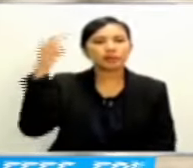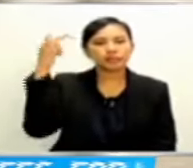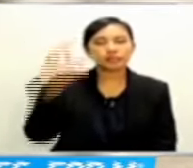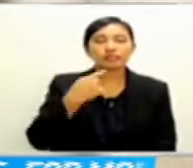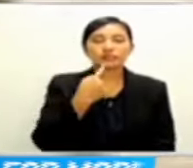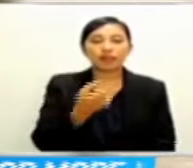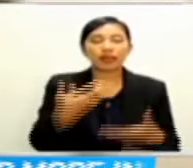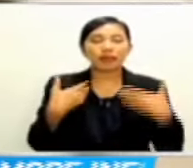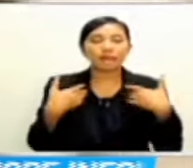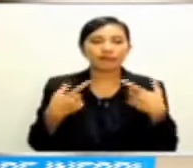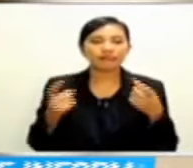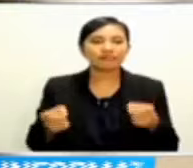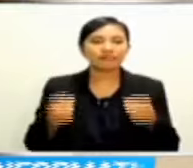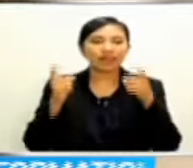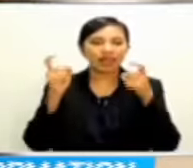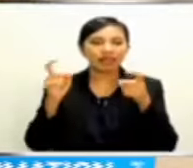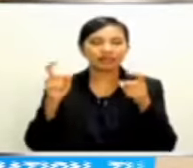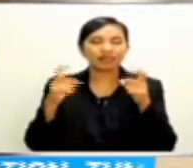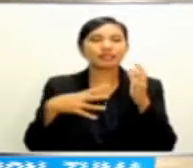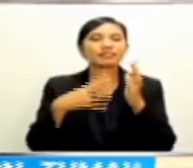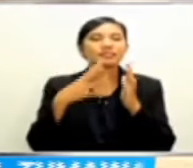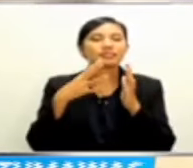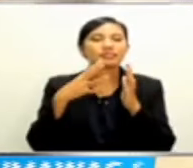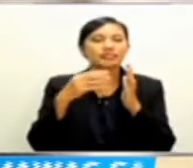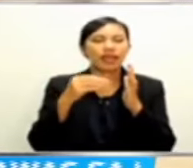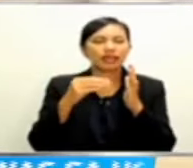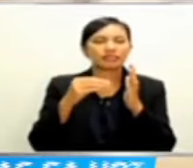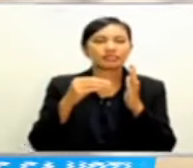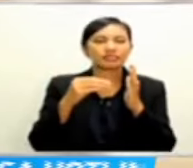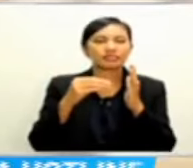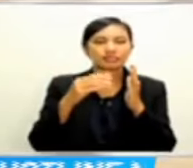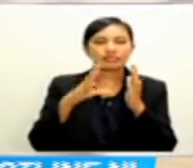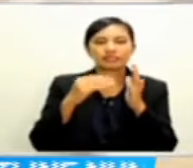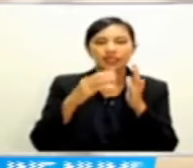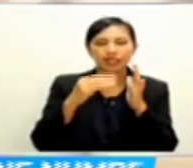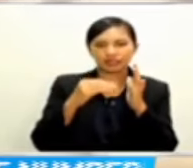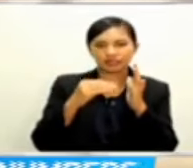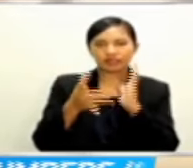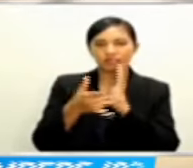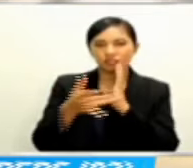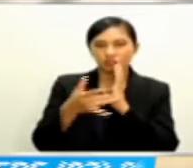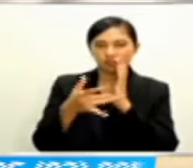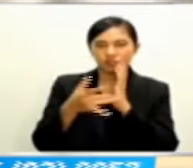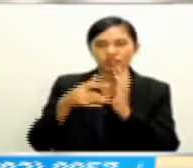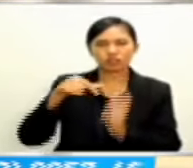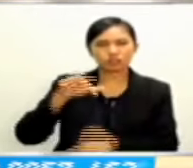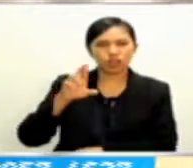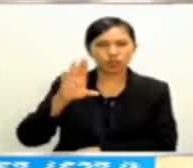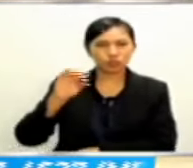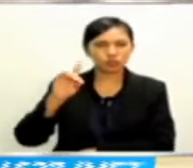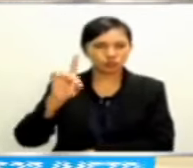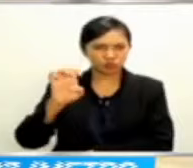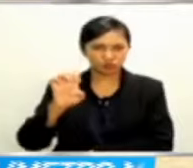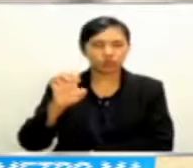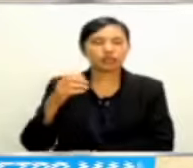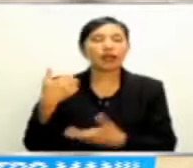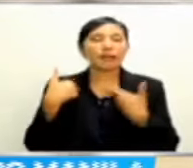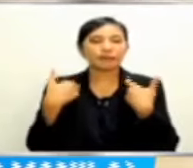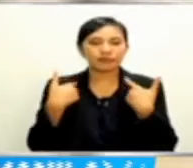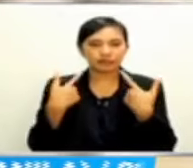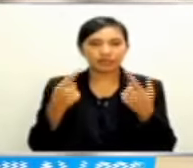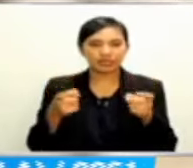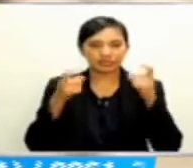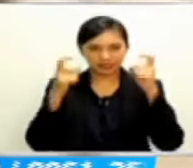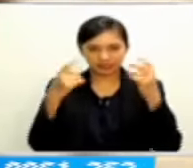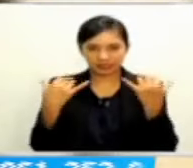scanning device na ginagamit sa pagbasa ng QR code kumpara noon na tablet ang ginagamit nabatid na simula nitong